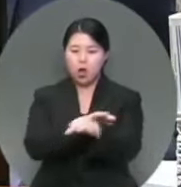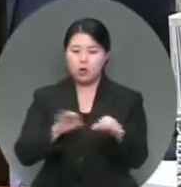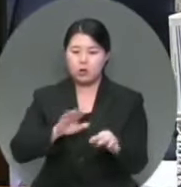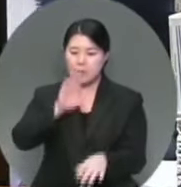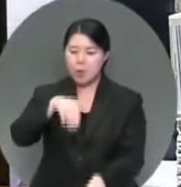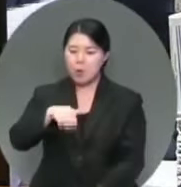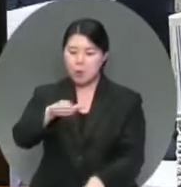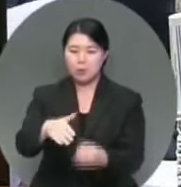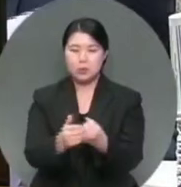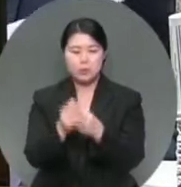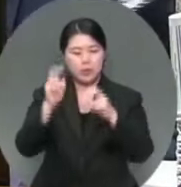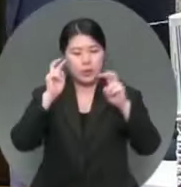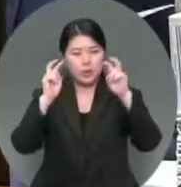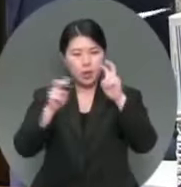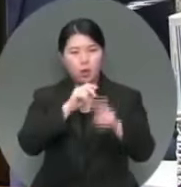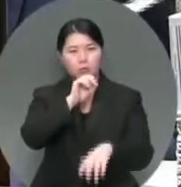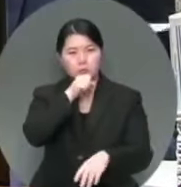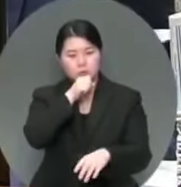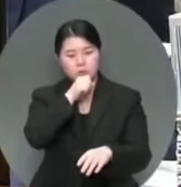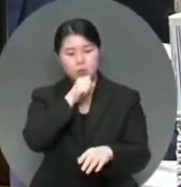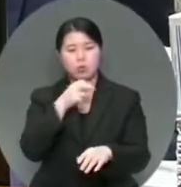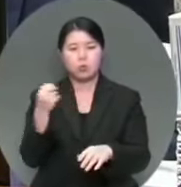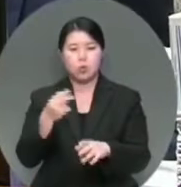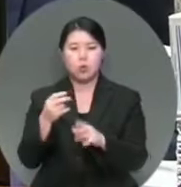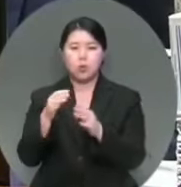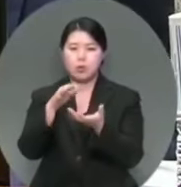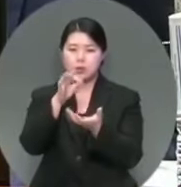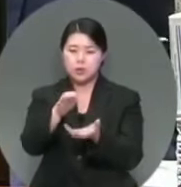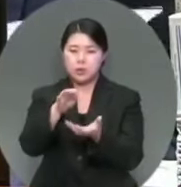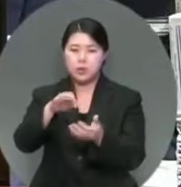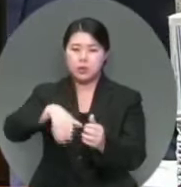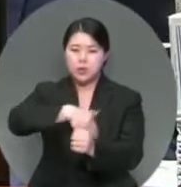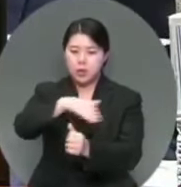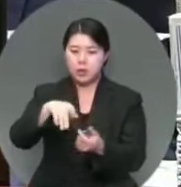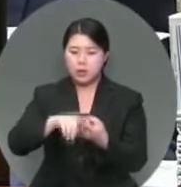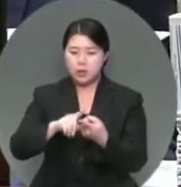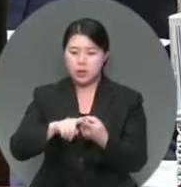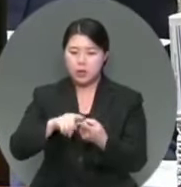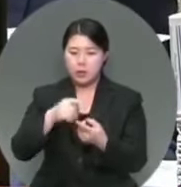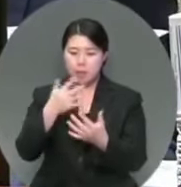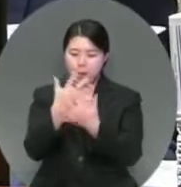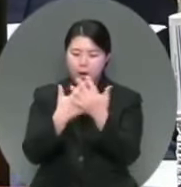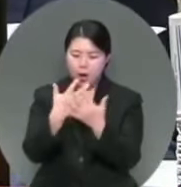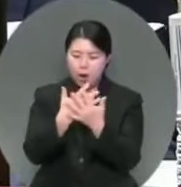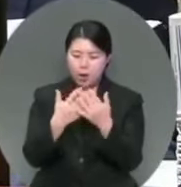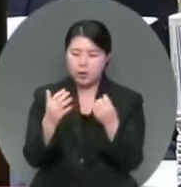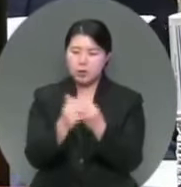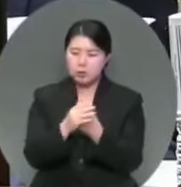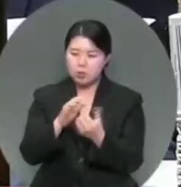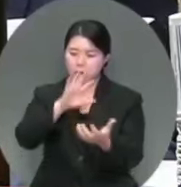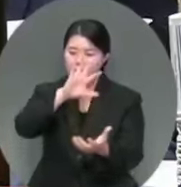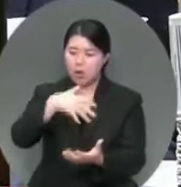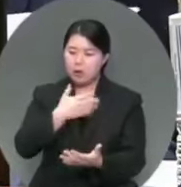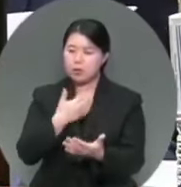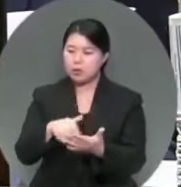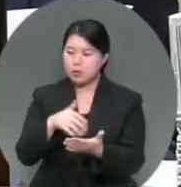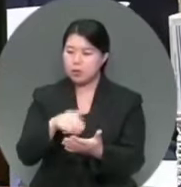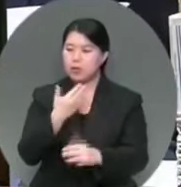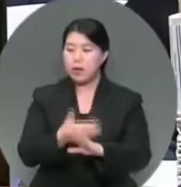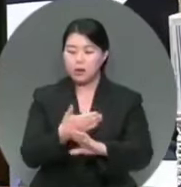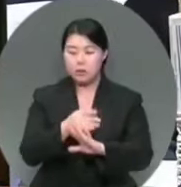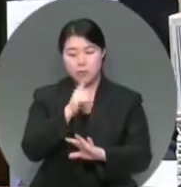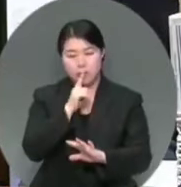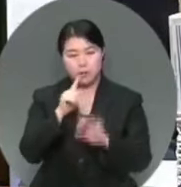기업 실적 부족, 자산시장 등에 대한 불확실성 등을 문제로 제기했고요. 근데 제가